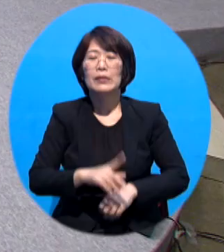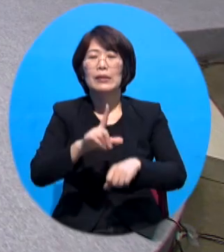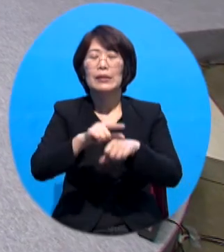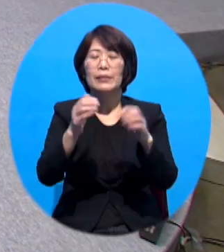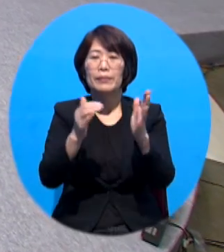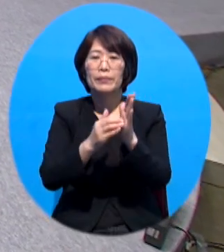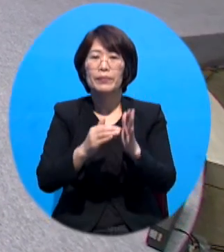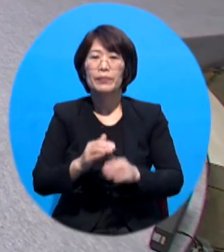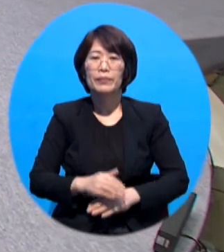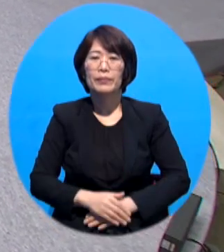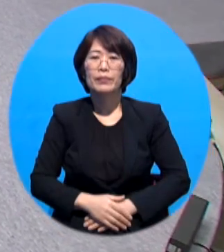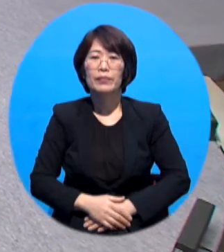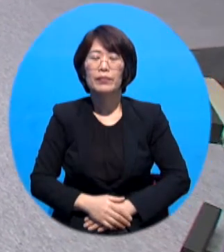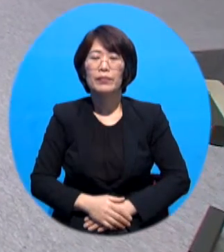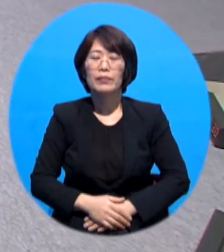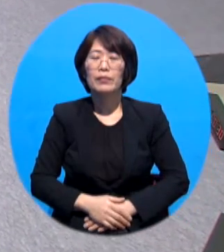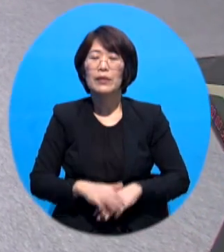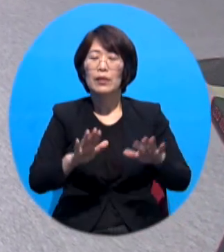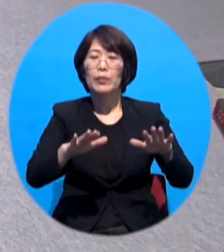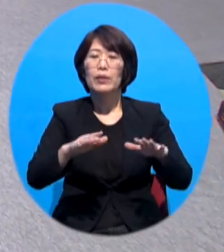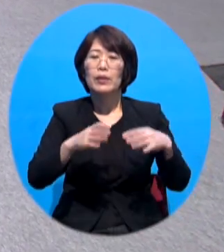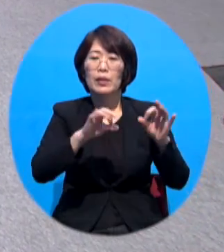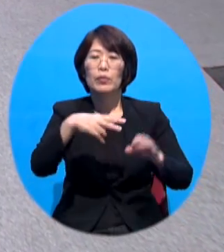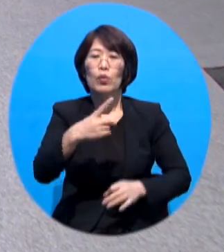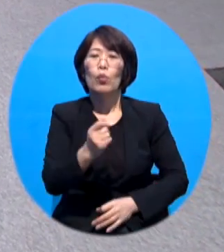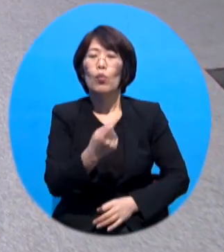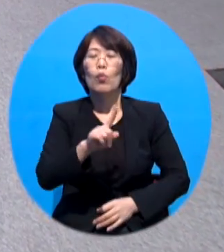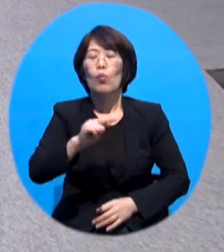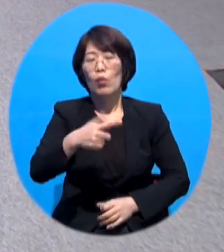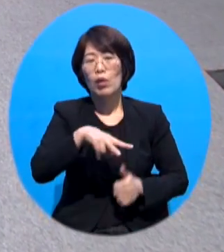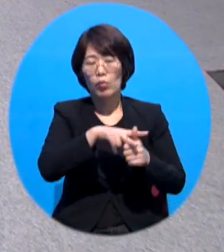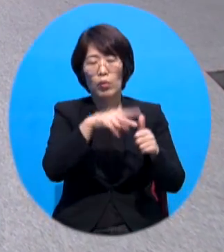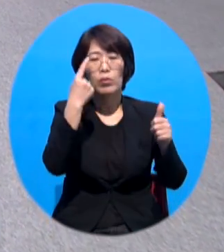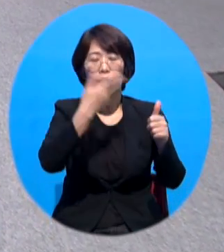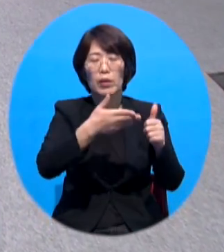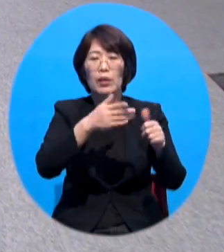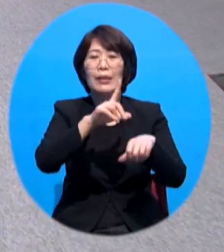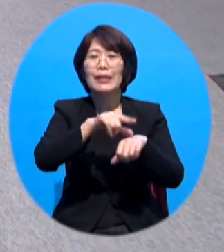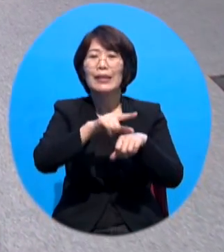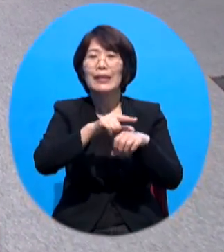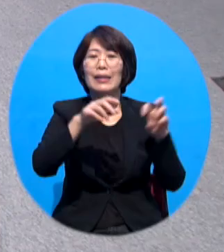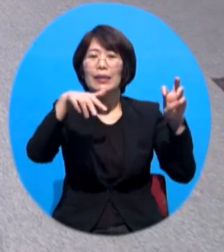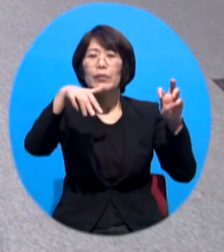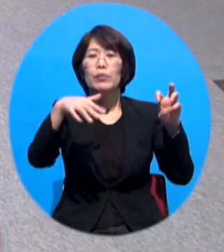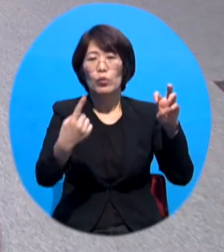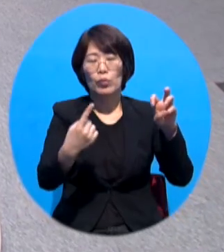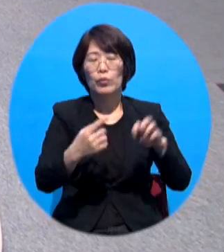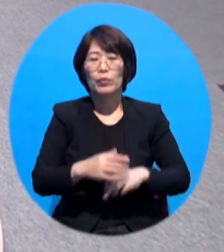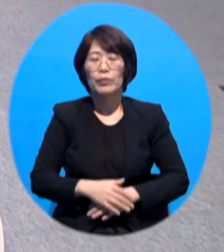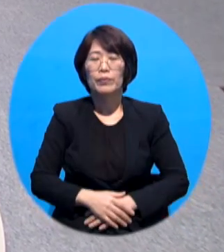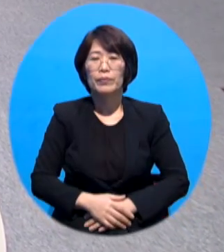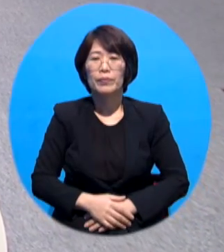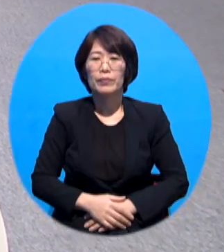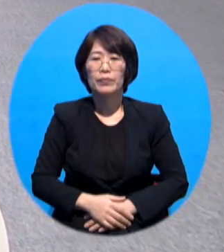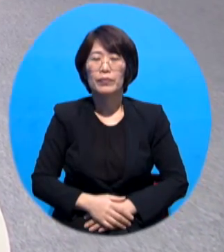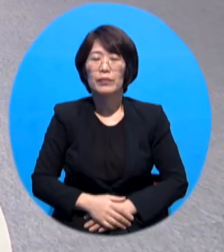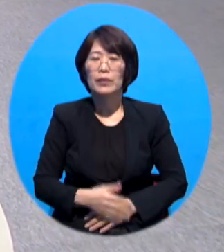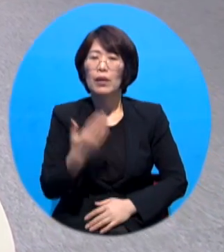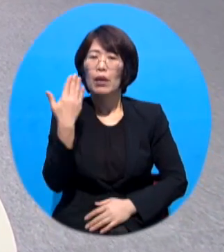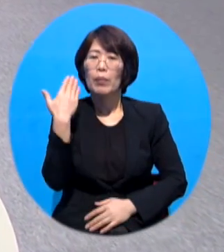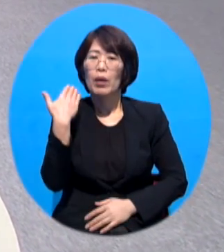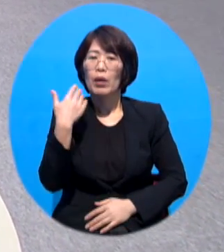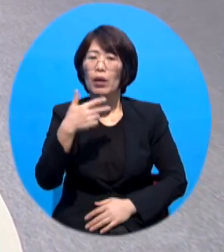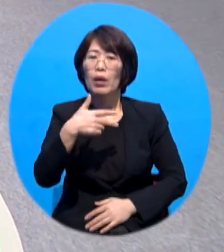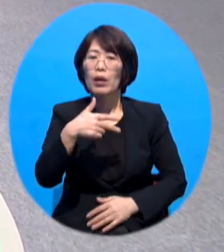종료되었습니다 이번에는 김동한 후보에게 질문 해 주시고요 질문 시간 30초 입니다 얼마전